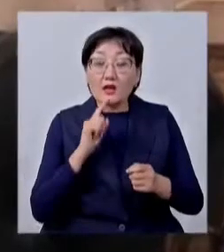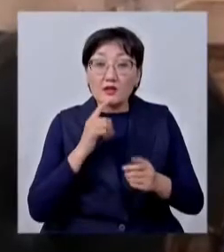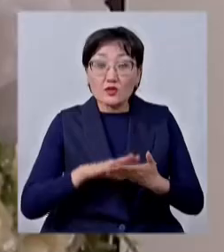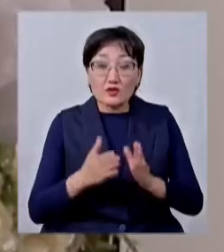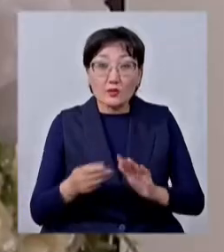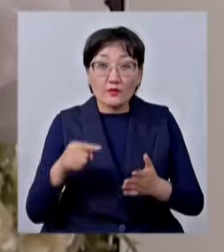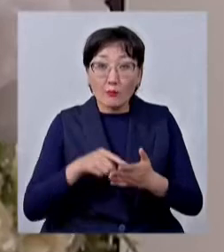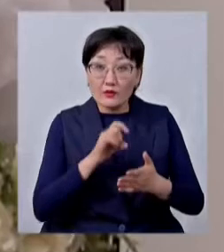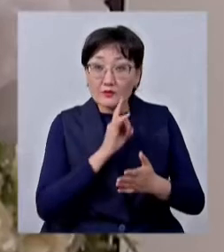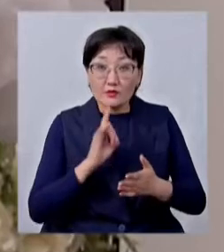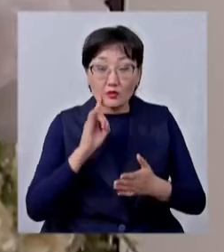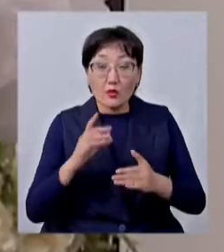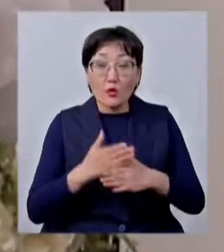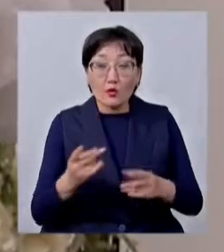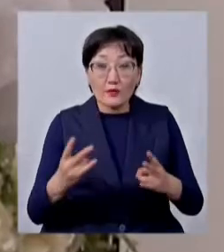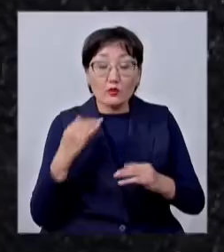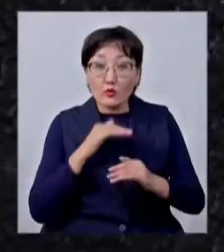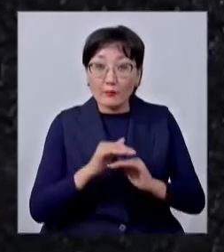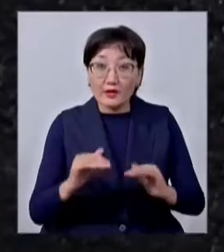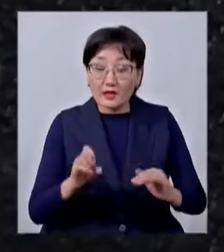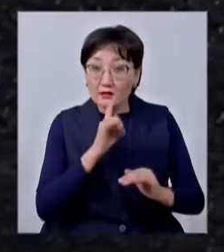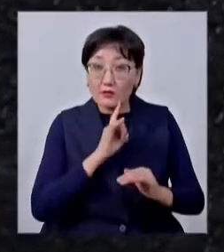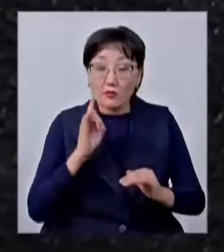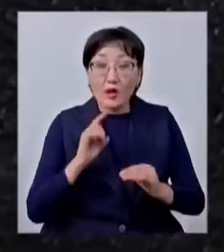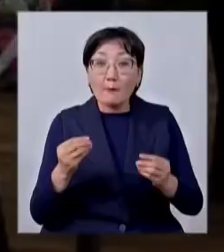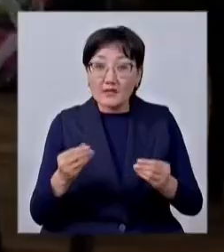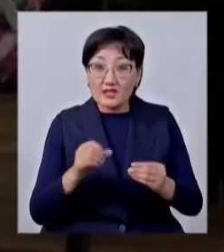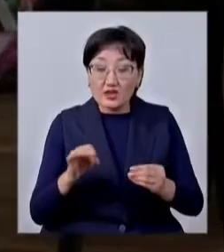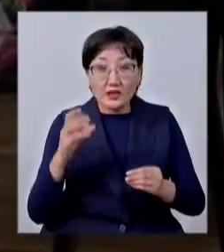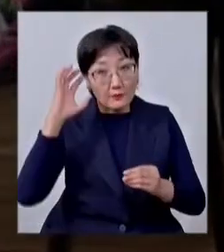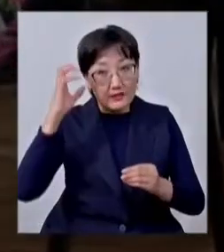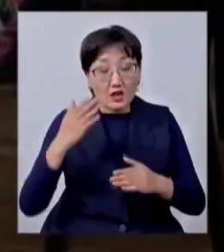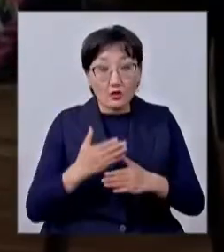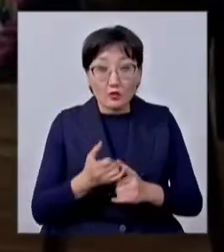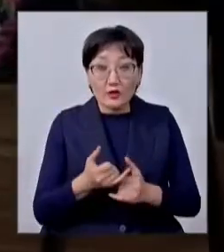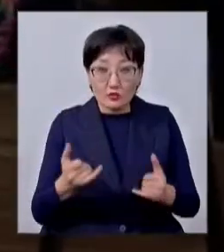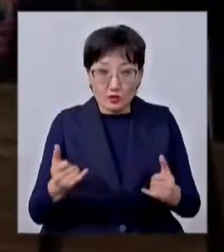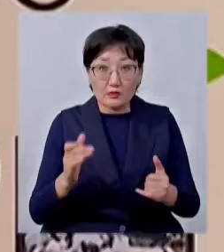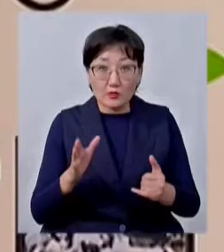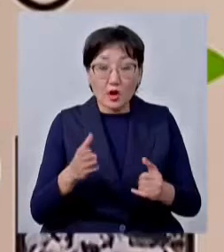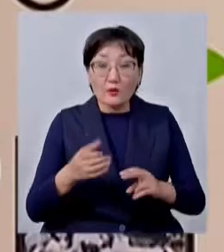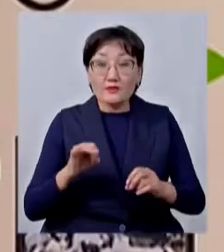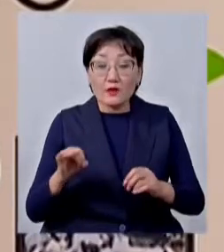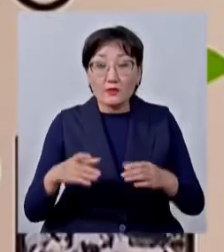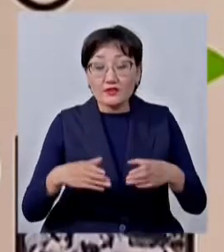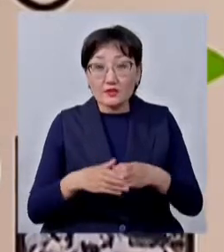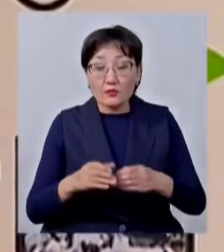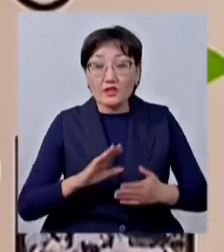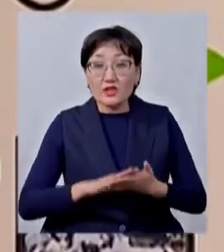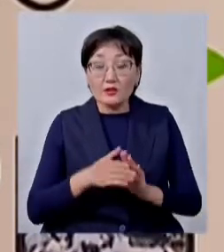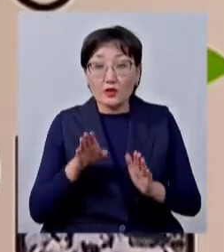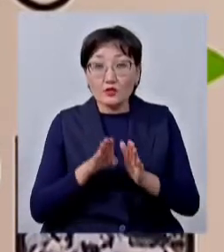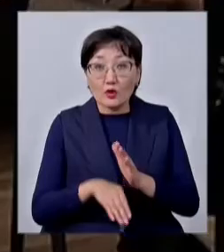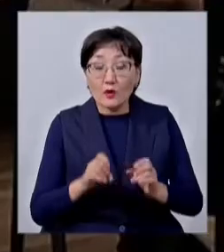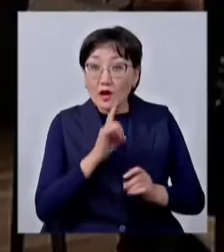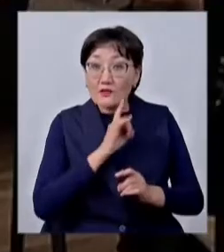болған әйелдерге, көмекке мұқтаж көпбалалы аналарға материалдық және психологиялық қолдау көрсетеді. Сондай-ақ қорда тұрмысы төмен